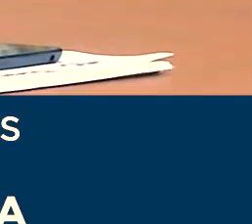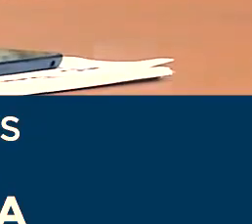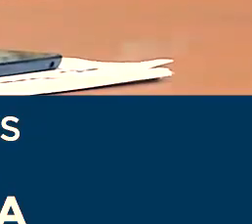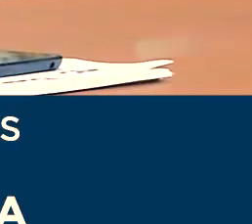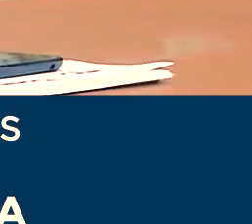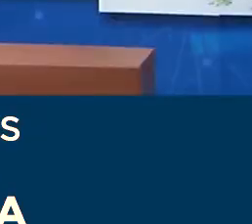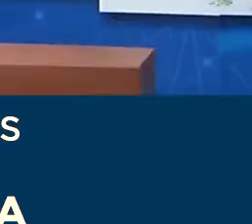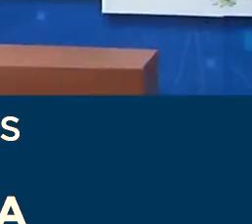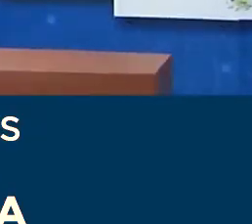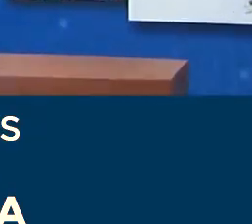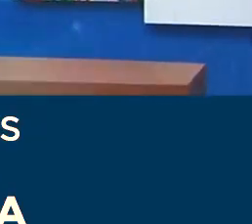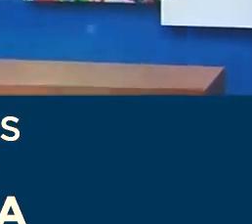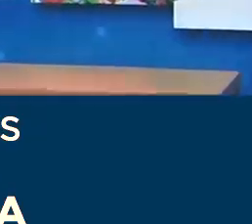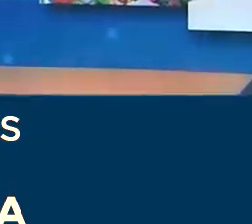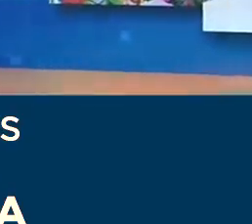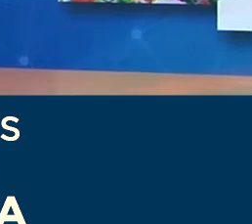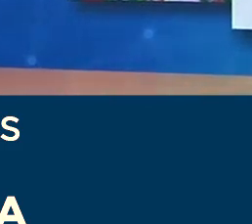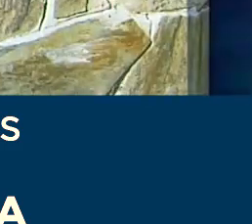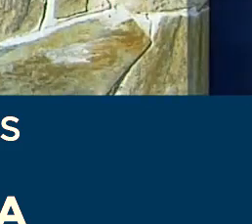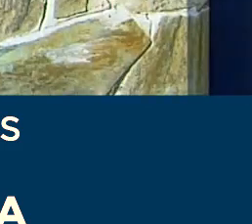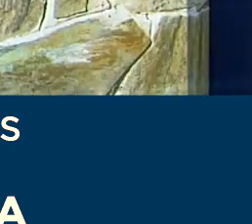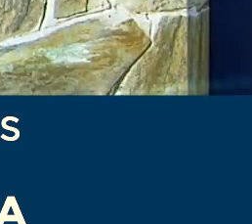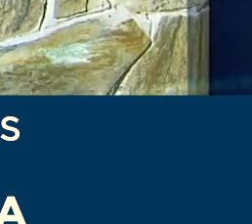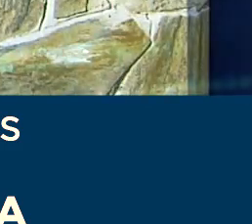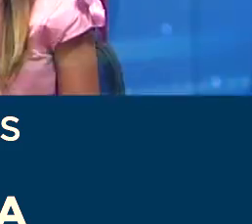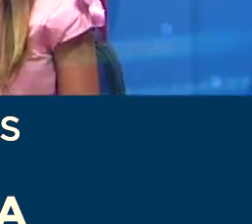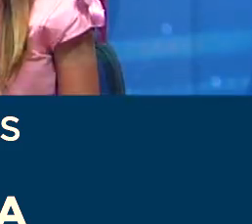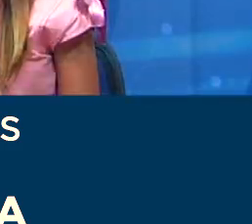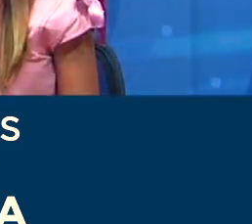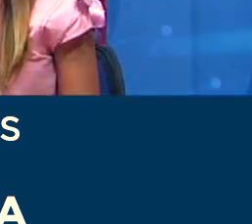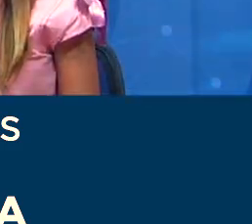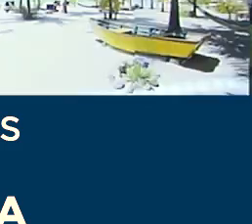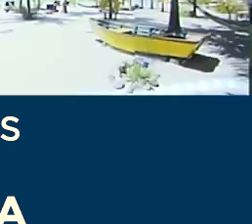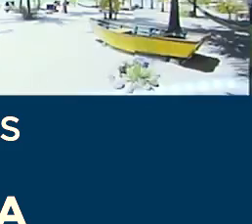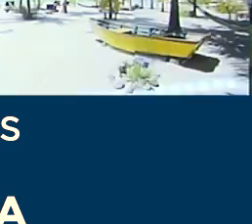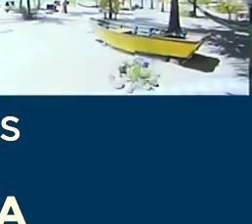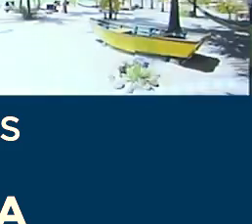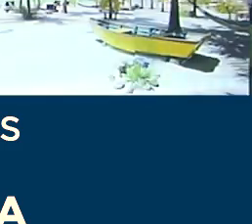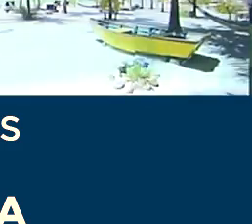Yucatán te informa, de lunes a viernes, 3 de la tarde, con Libden Ojeda.